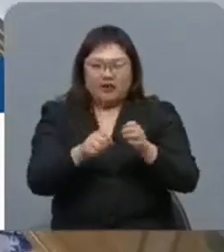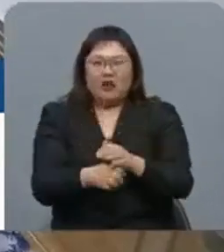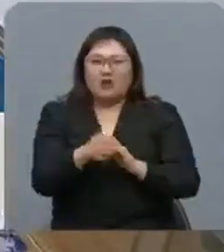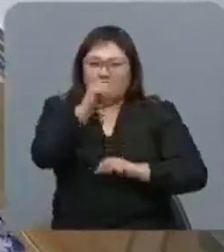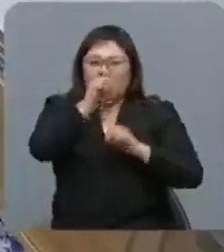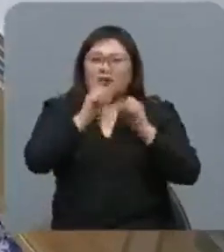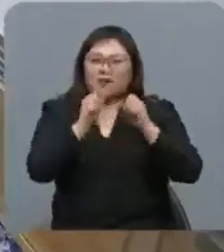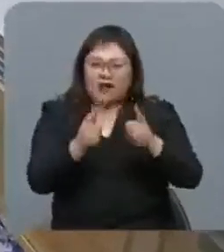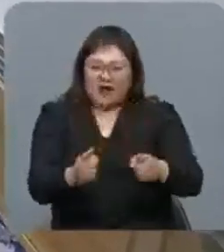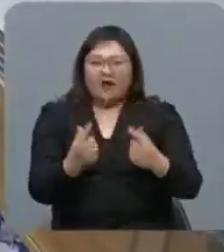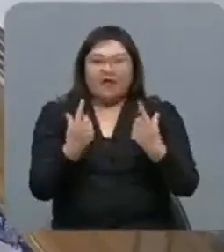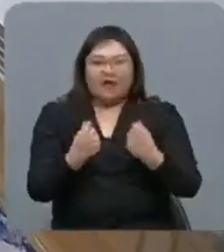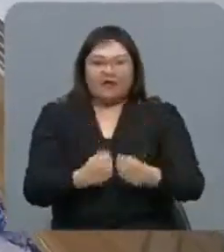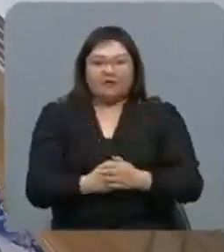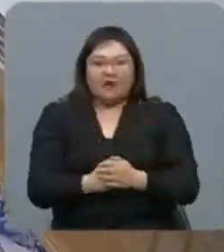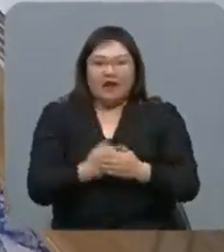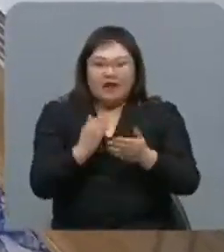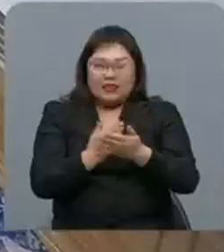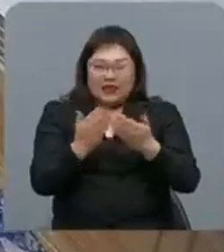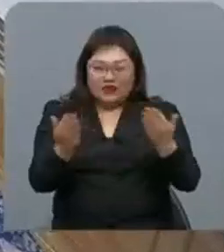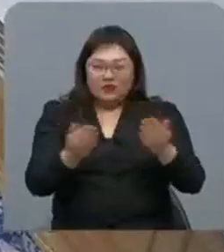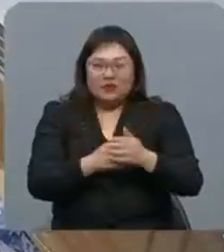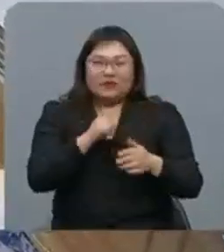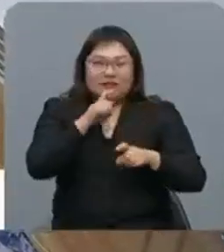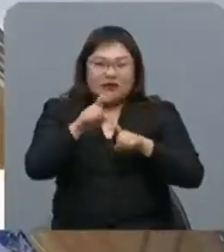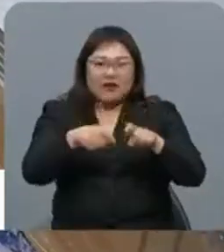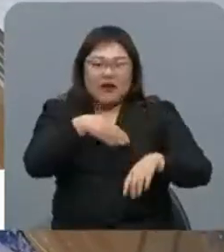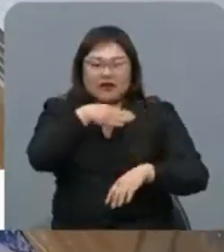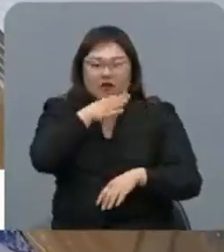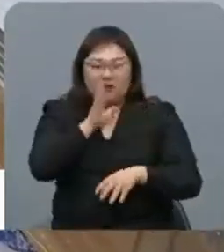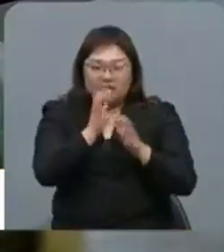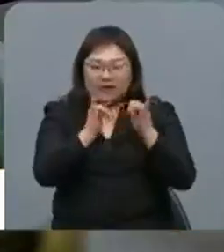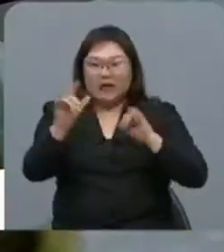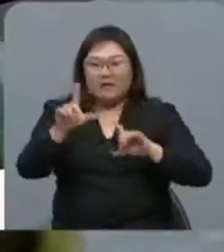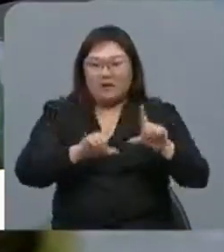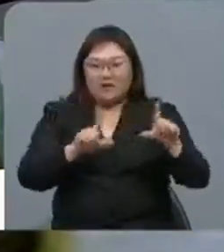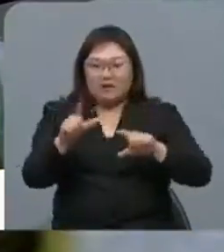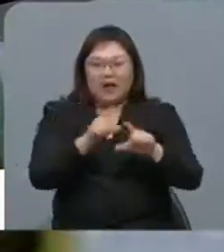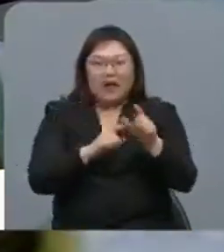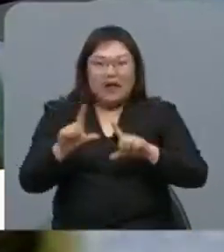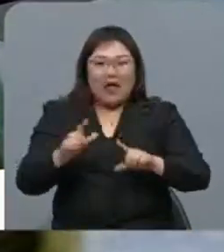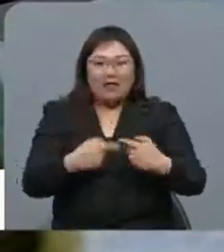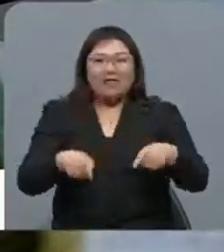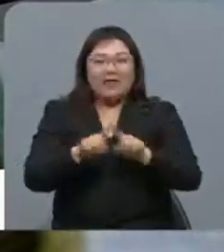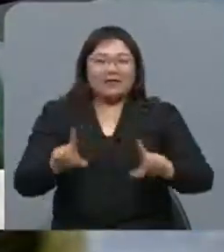같아요. 나눔을 실천하는 마을 어르신들의 모습이 더불어 사는